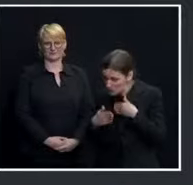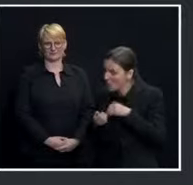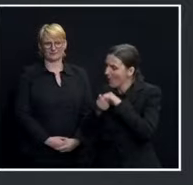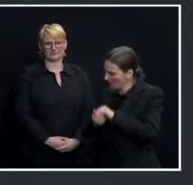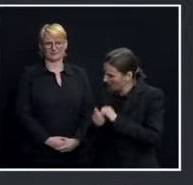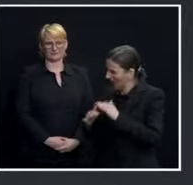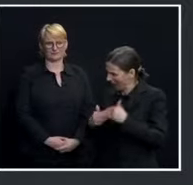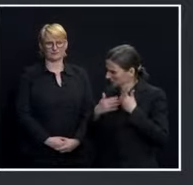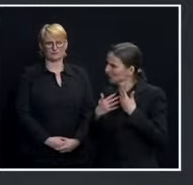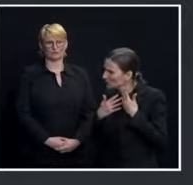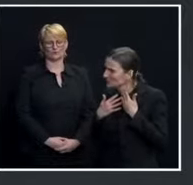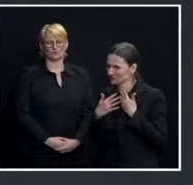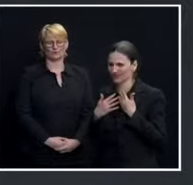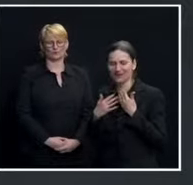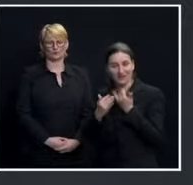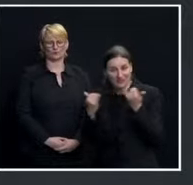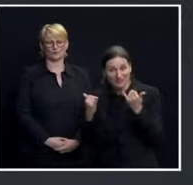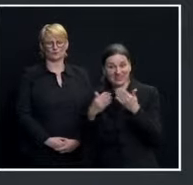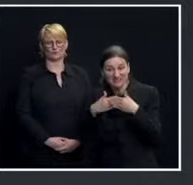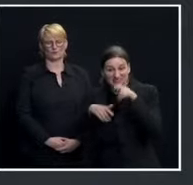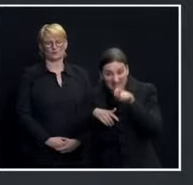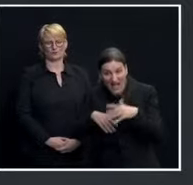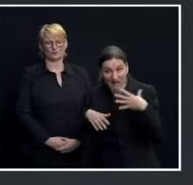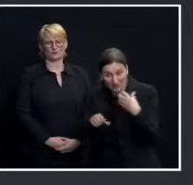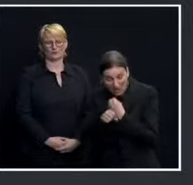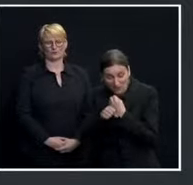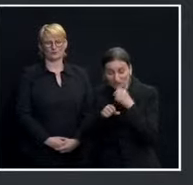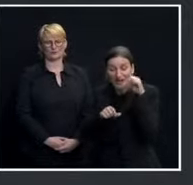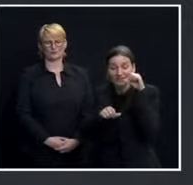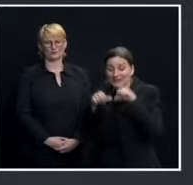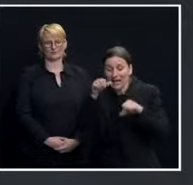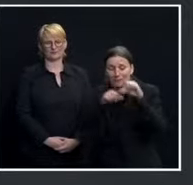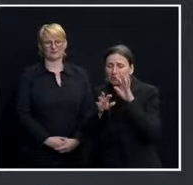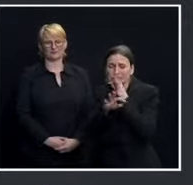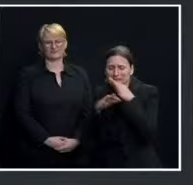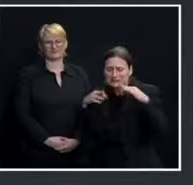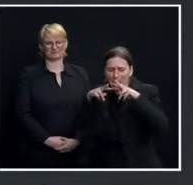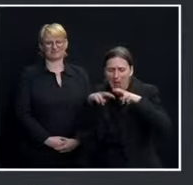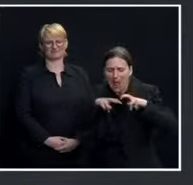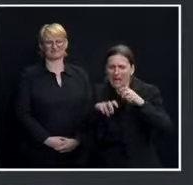beeindruckend, also wie fundiert das war einfach.